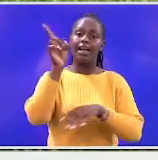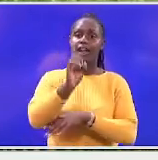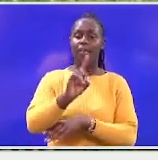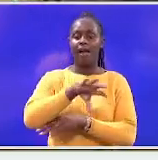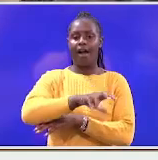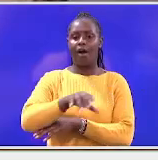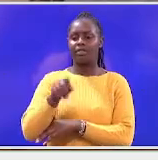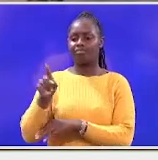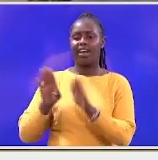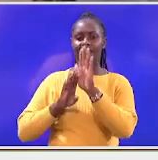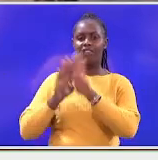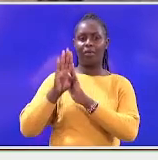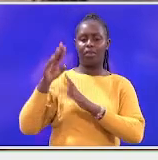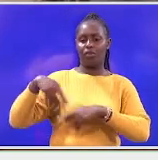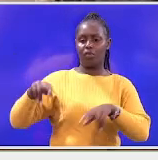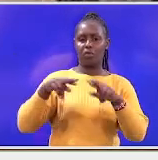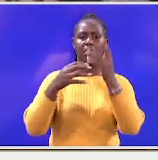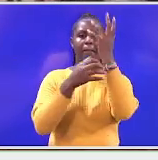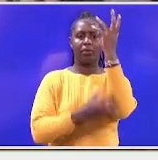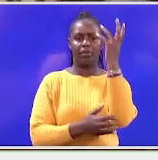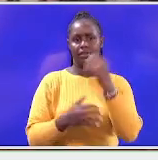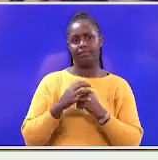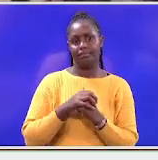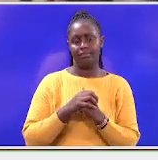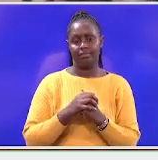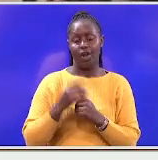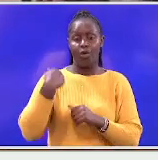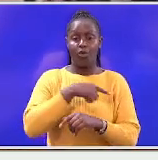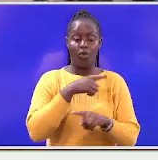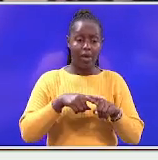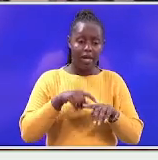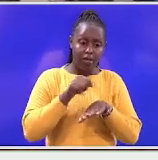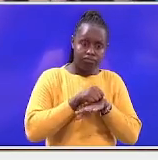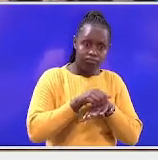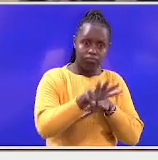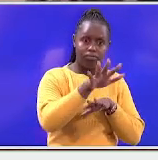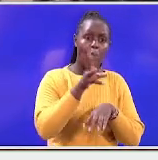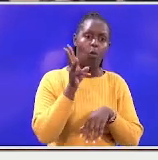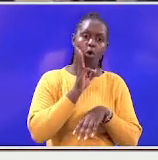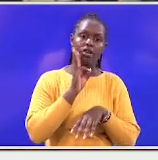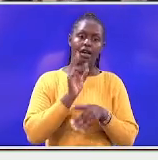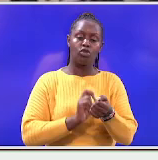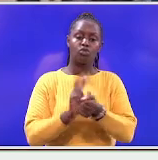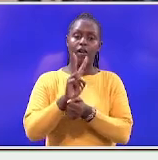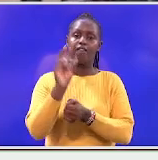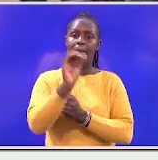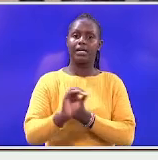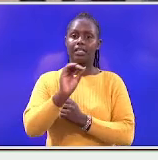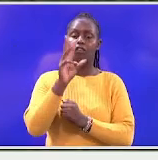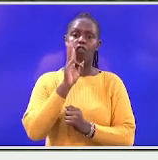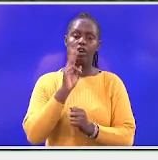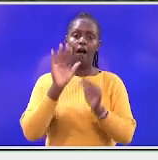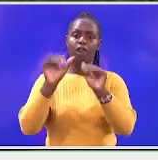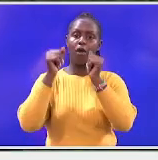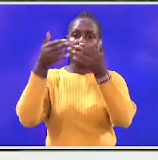nyuma pakubwa kwa msingi huu. Sisi tunapeana maji Nairobi, 12% ya maji ya Nairobi inatoka hapa. Lakini ukienda